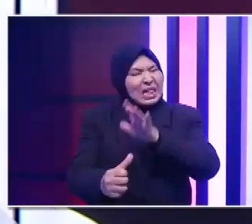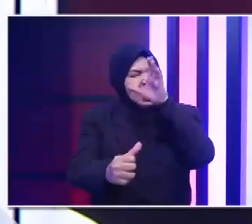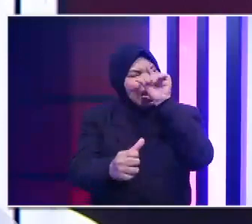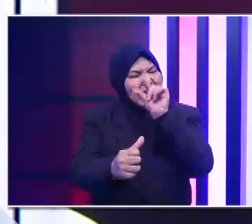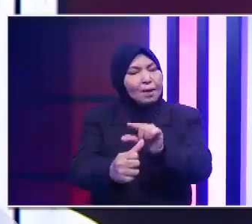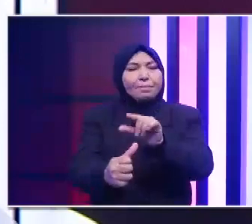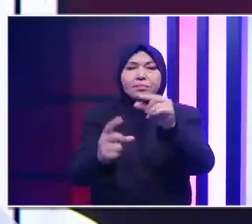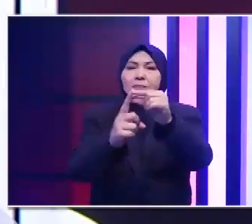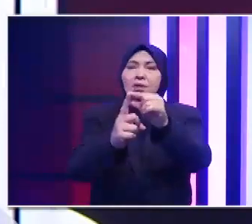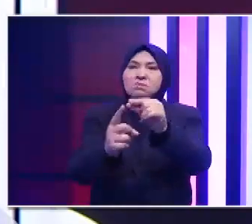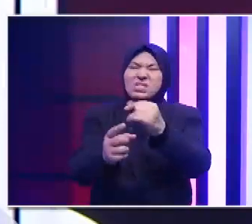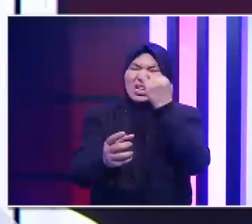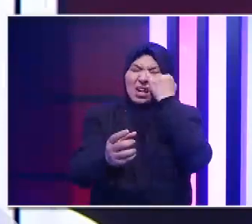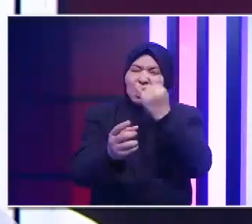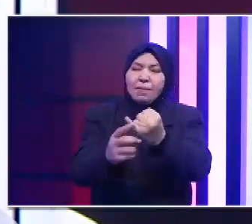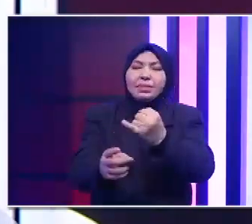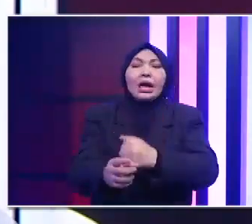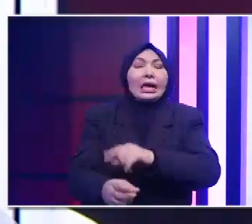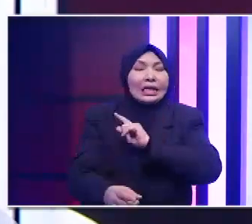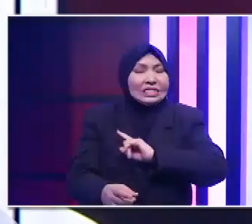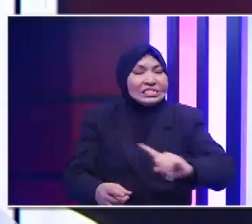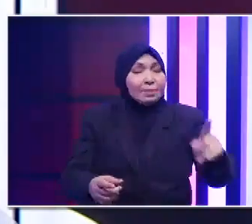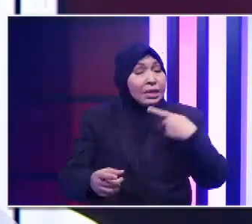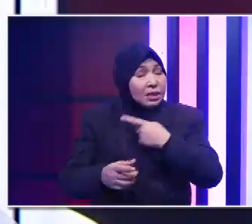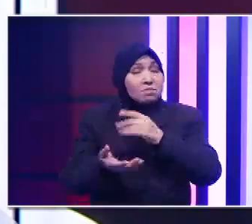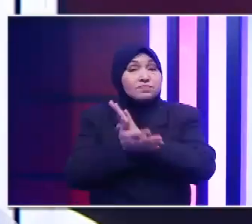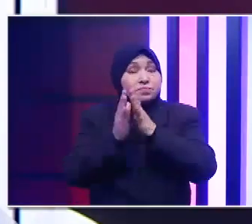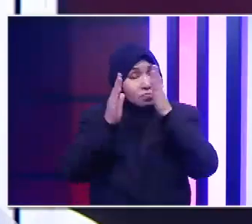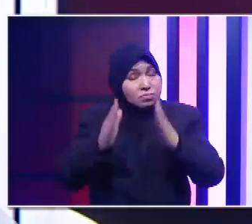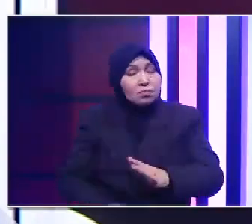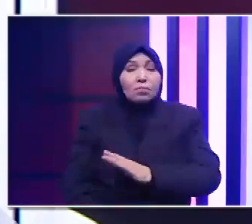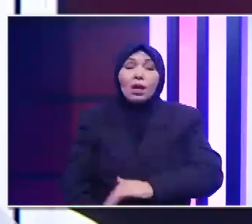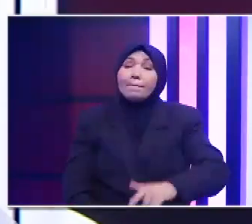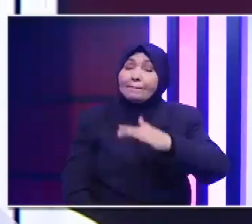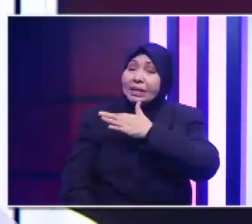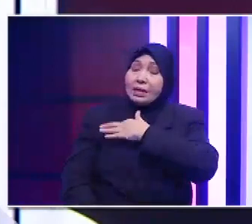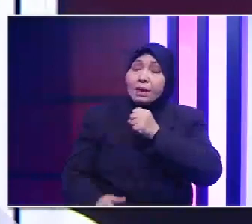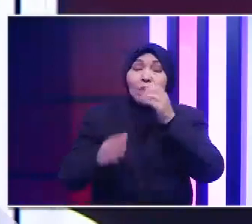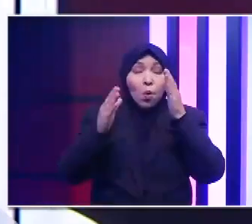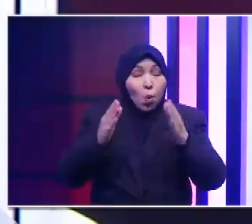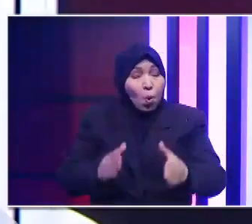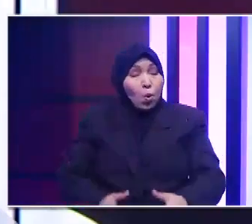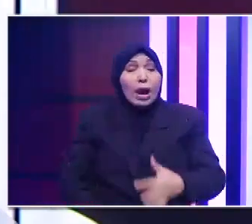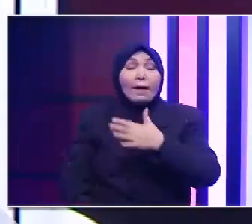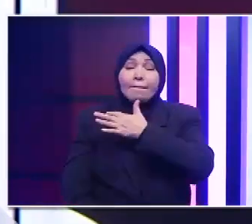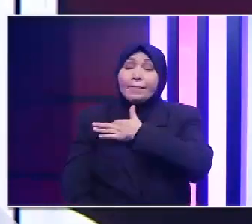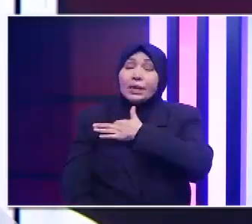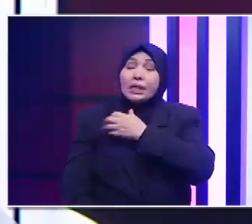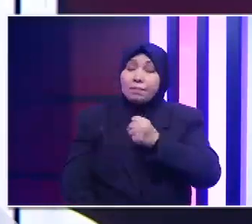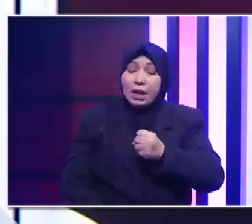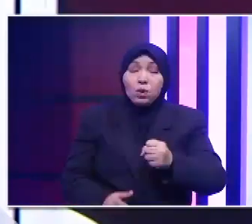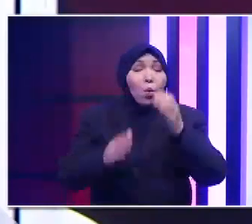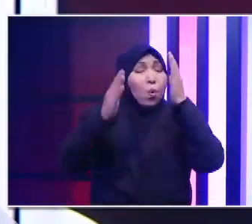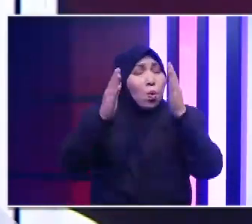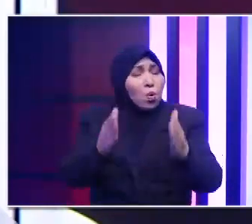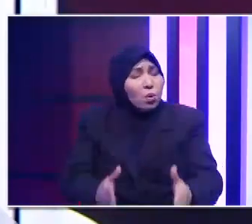make di sini kita sebagai orang-orang yang beriman lihat kepada Ayah ini orang beriman Wow solikhul mukminin